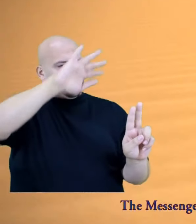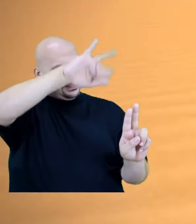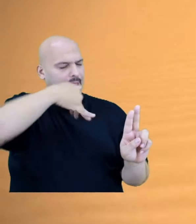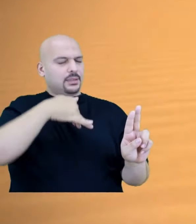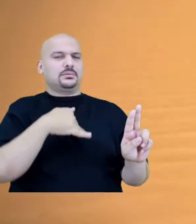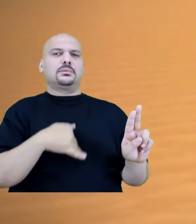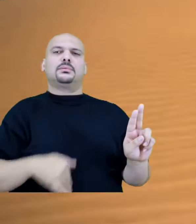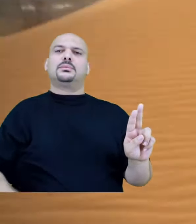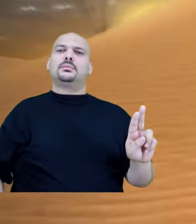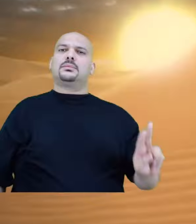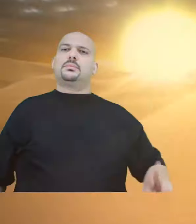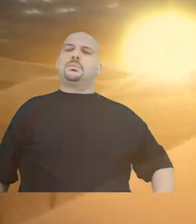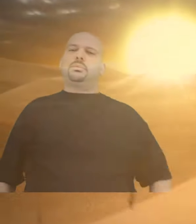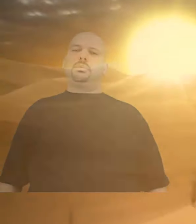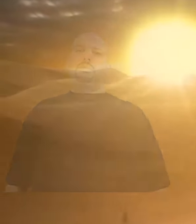الغد.